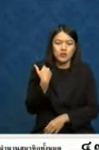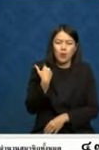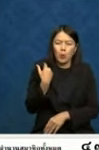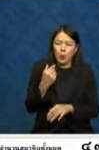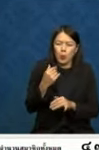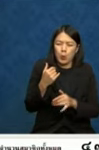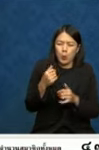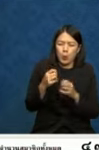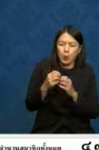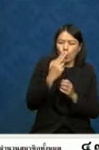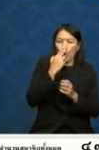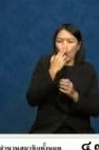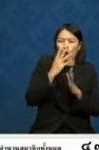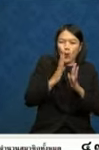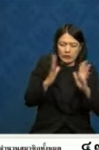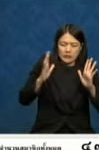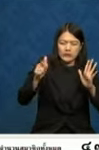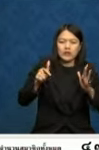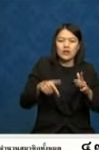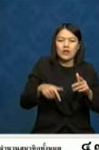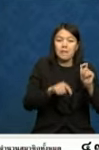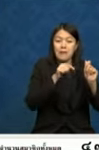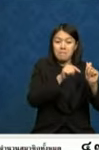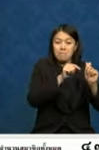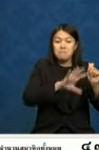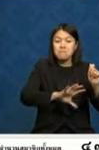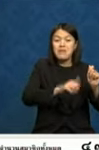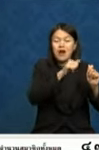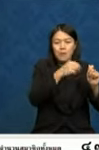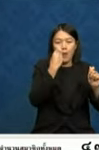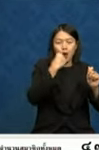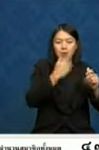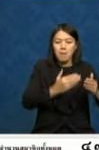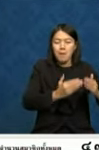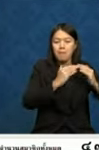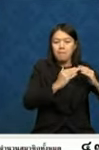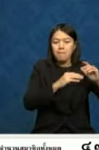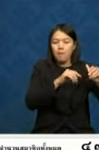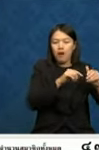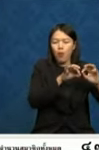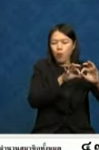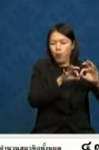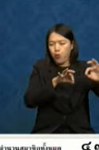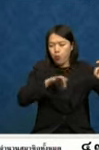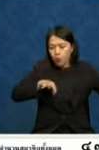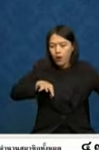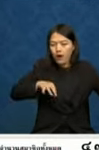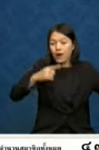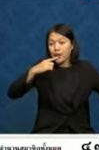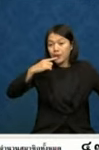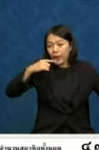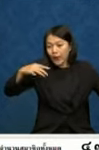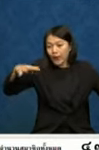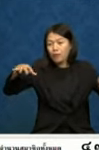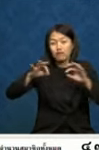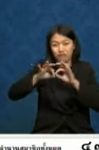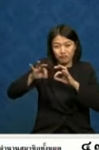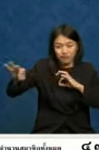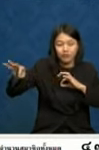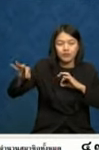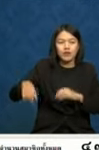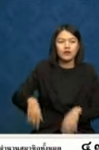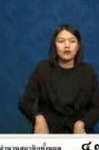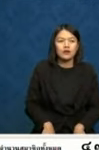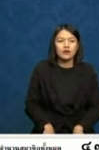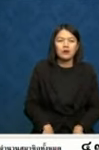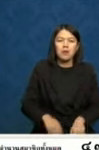น่นและจะตั้งอยู่ในพื้นที่อำเภอเมืองนะครับซึ่งมีระยะห่างไกลจากชายฝั่งทะเลมากจึง